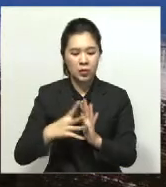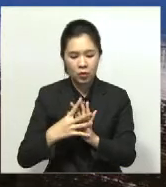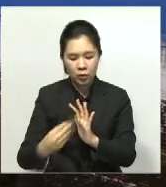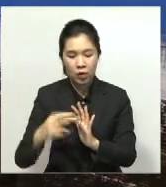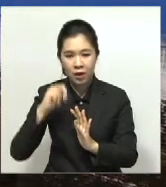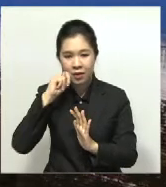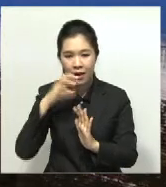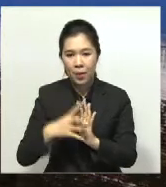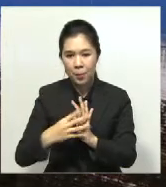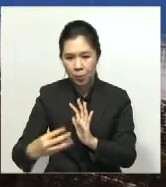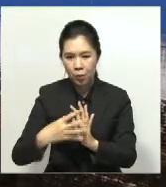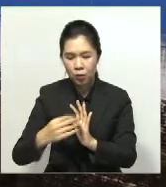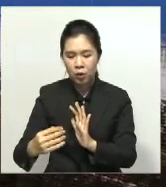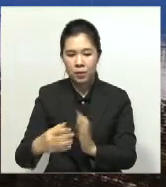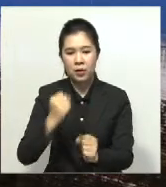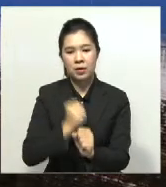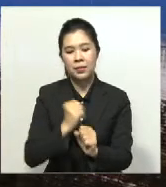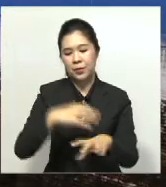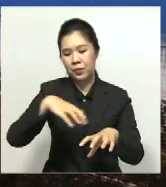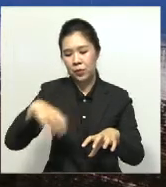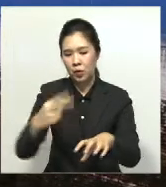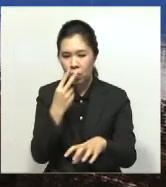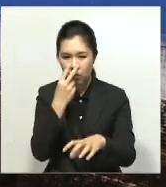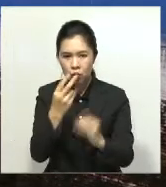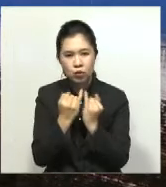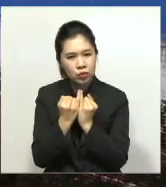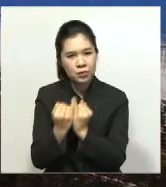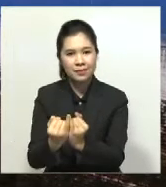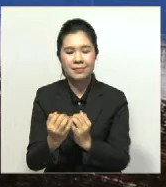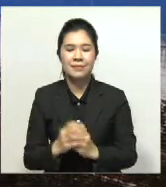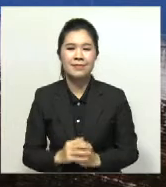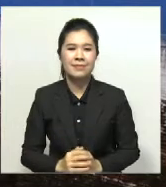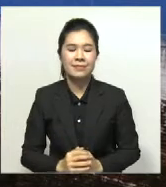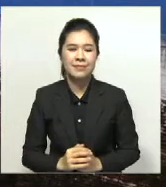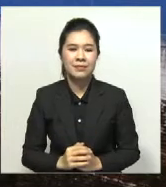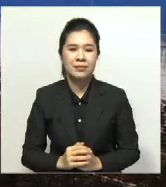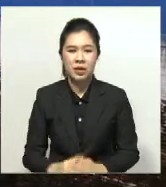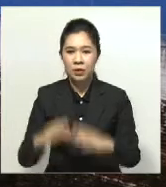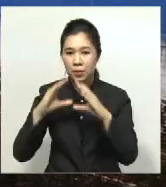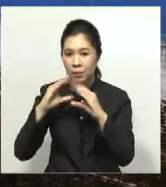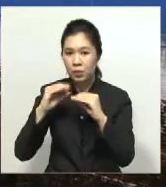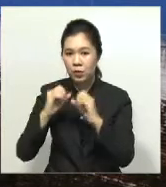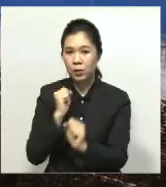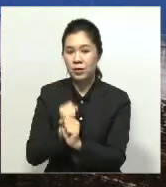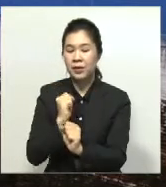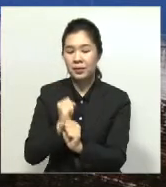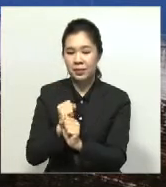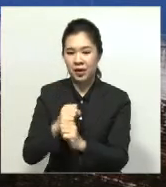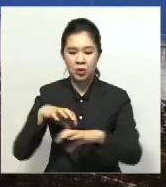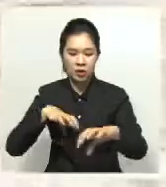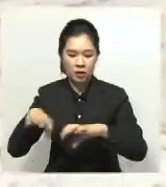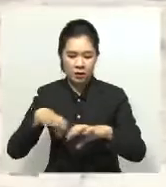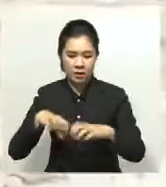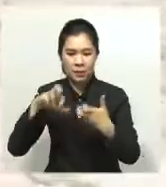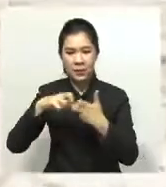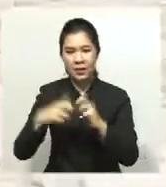ายน้ำก็ขอให้หน่วยงานต่างๆนั้นติดตามคาดการฝนอย่างใกล้ชิดค่ะซึ่งการประชุมคณะทำงานอำนวยการบริหารจัดการ